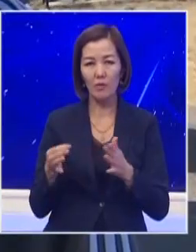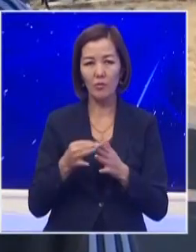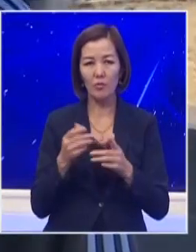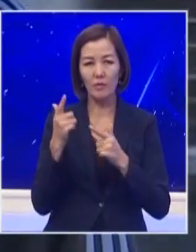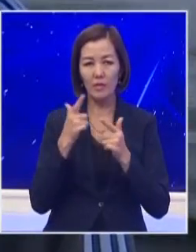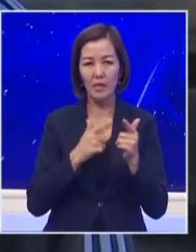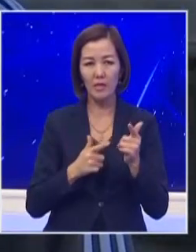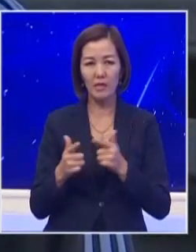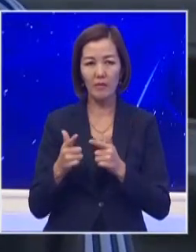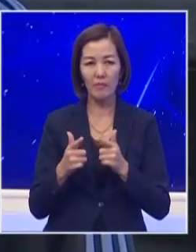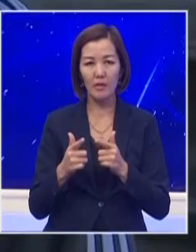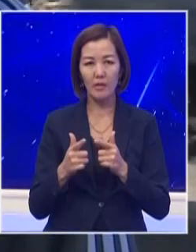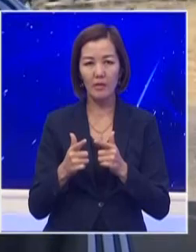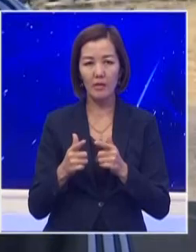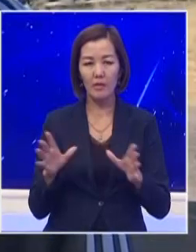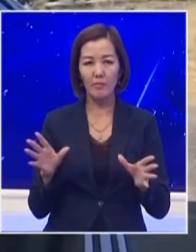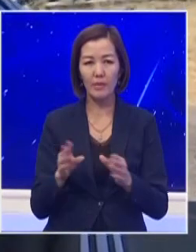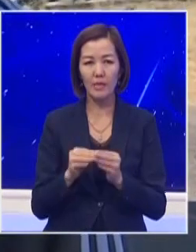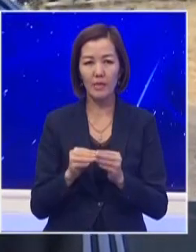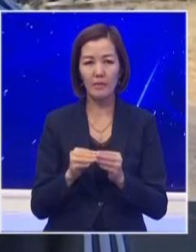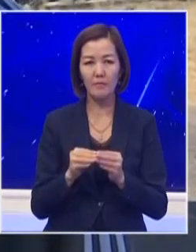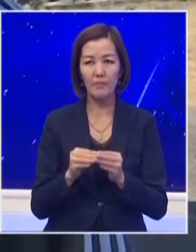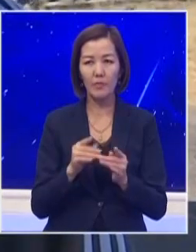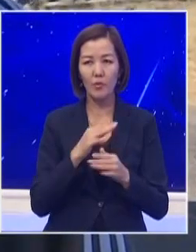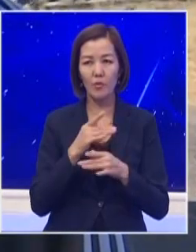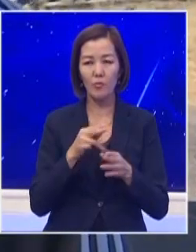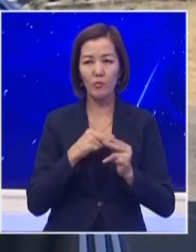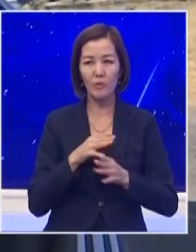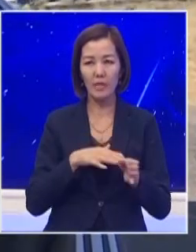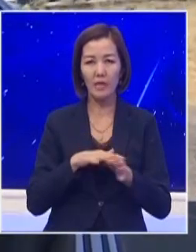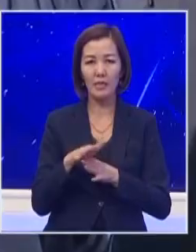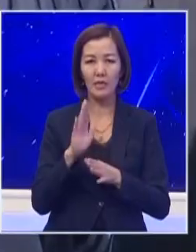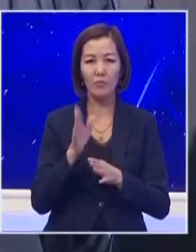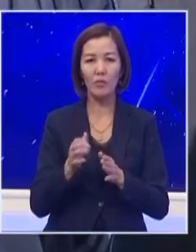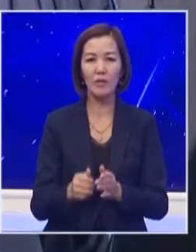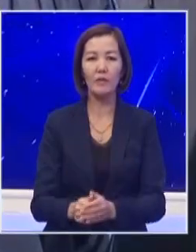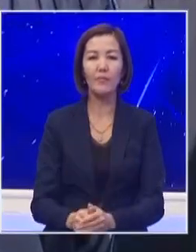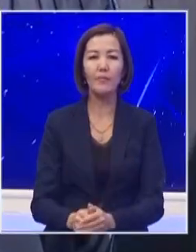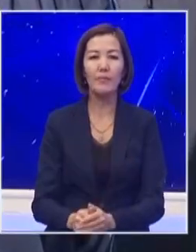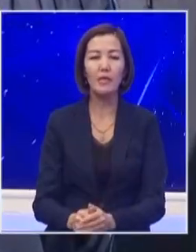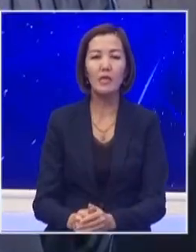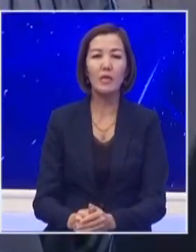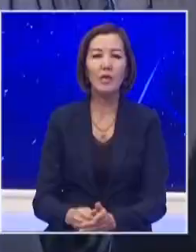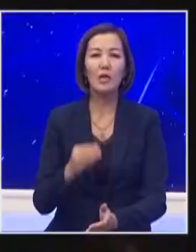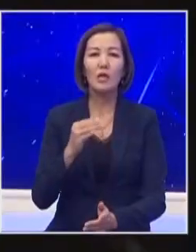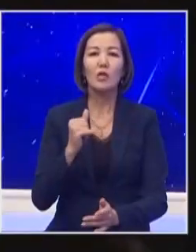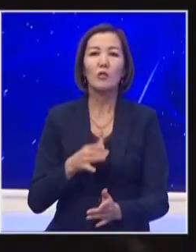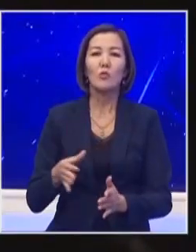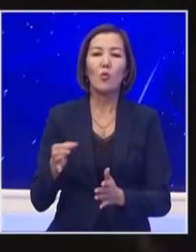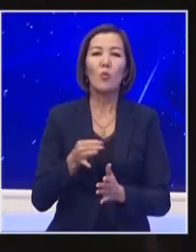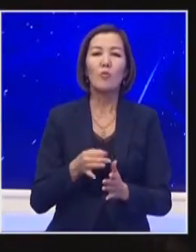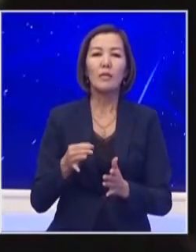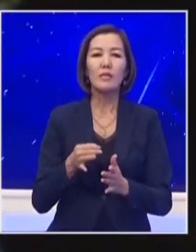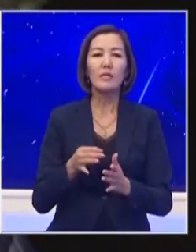дайындығымен Жетісу облысымен бірлесіп осы жұмыстарға шығып баратыр. Ал жер жәннаты Жетісу облысының да